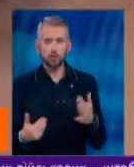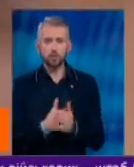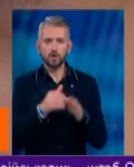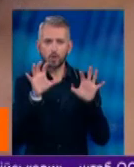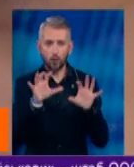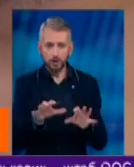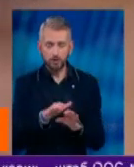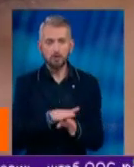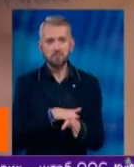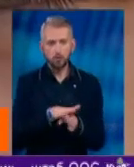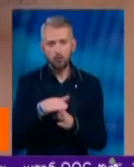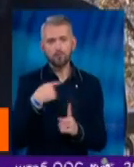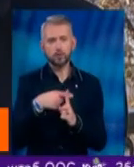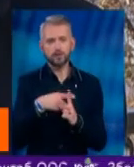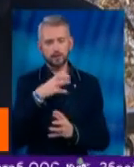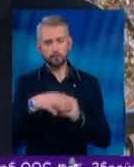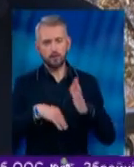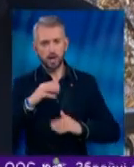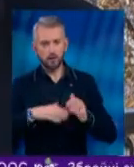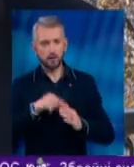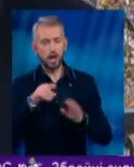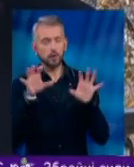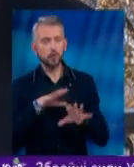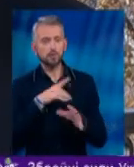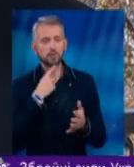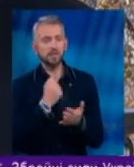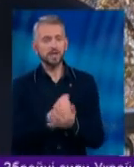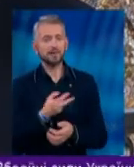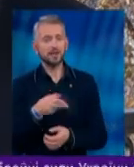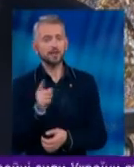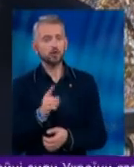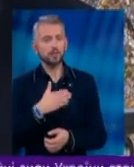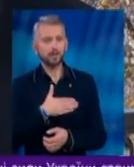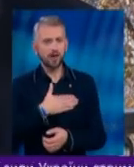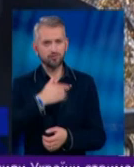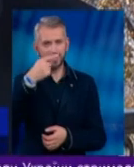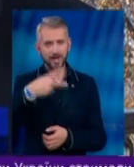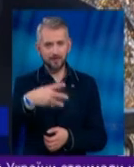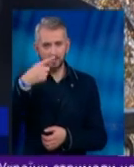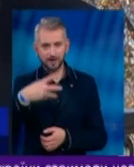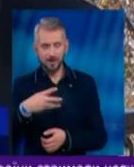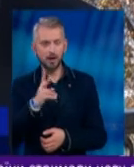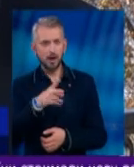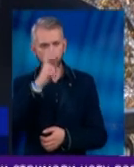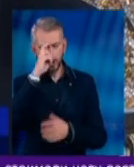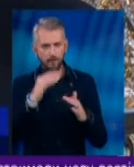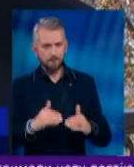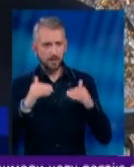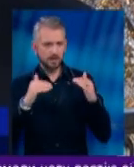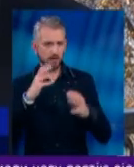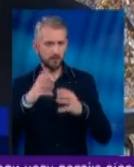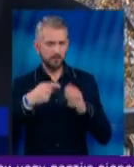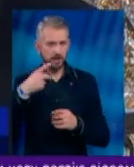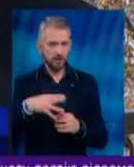цілком позитивна світова практика. Этот кодекс был принят для того, чтобы наши рейтинги, как государство, поднять в мировых рейтингах